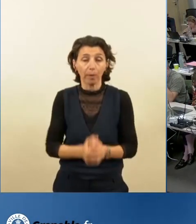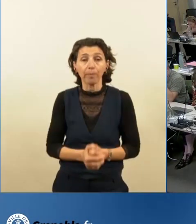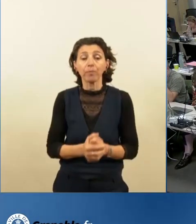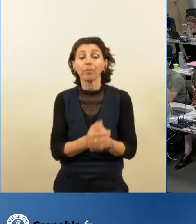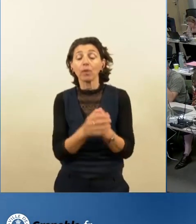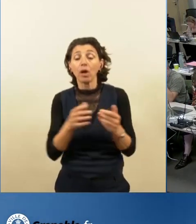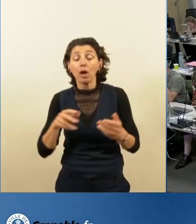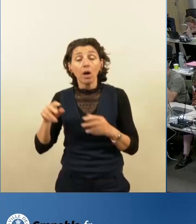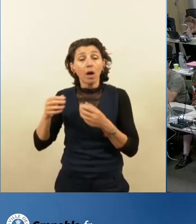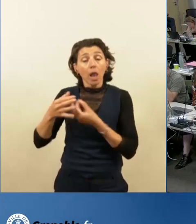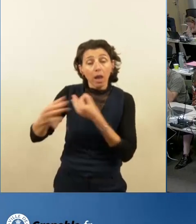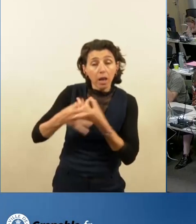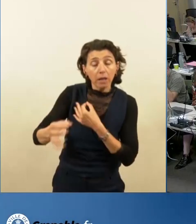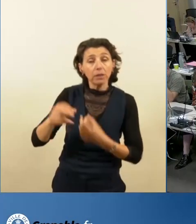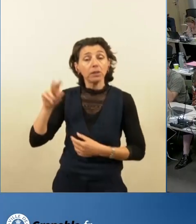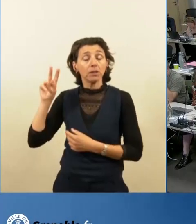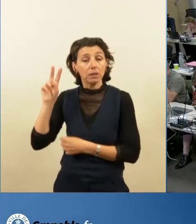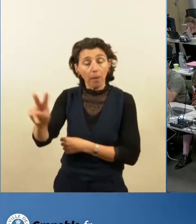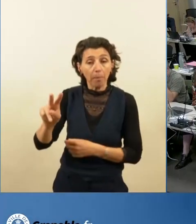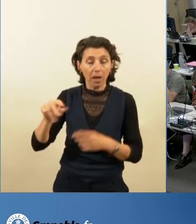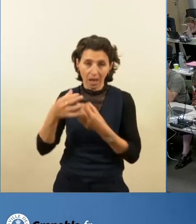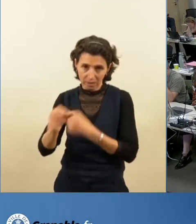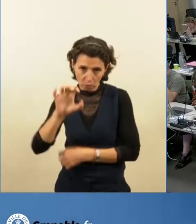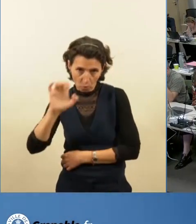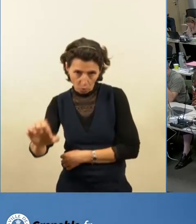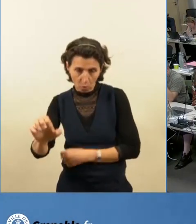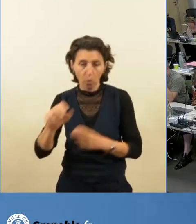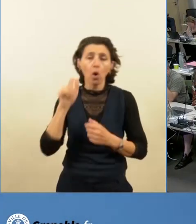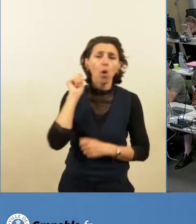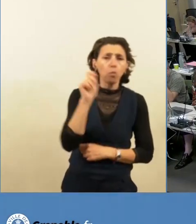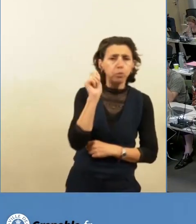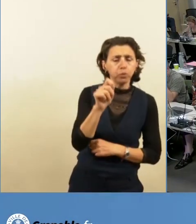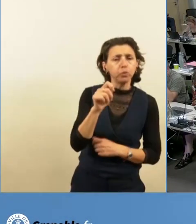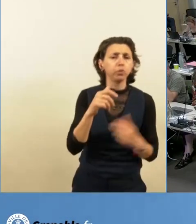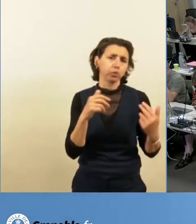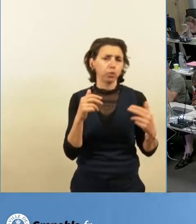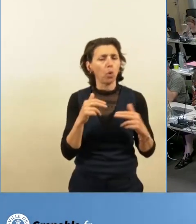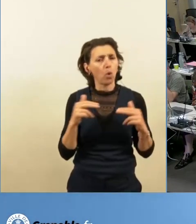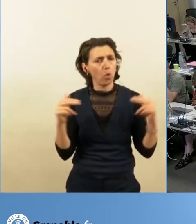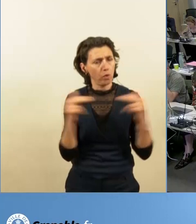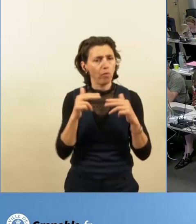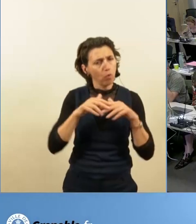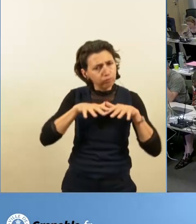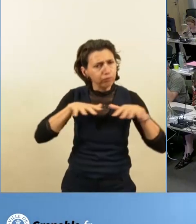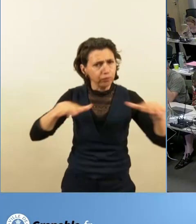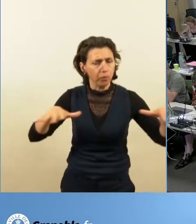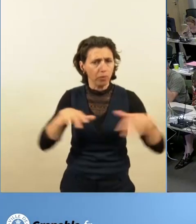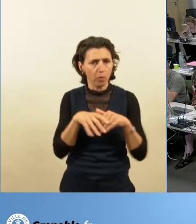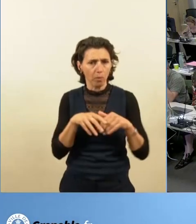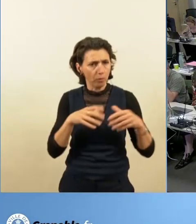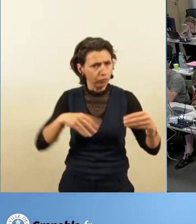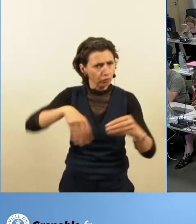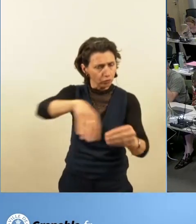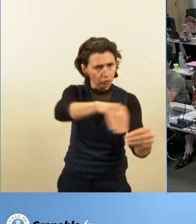de ligne de tramway ligne E et de la mise en place de bus à haut niveau de service la ville de Grenoble se mobilisera avec